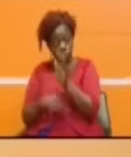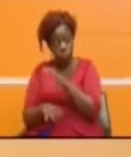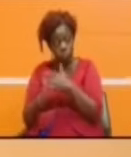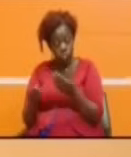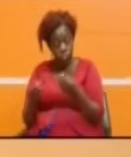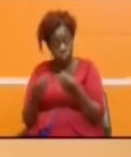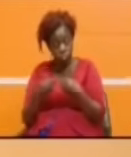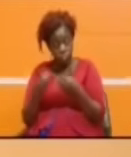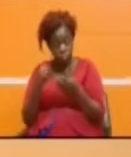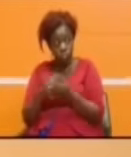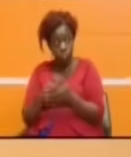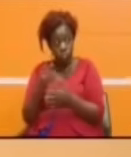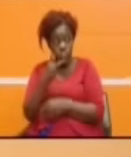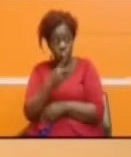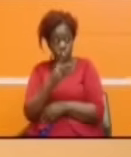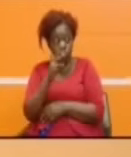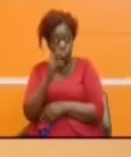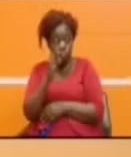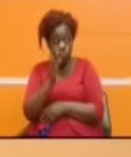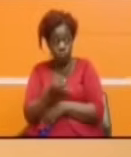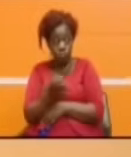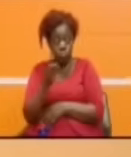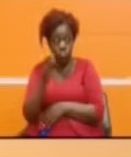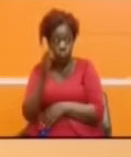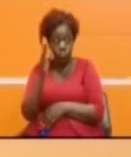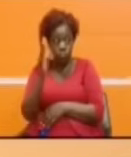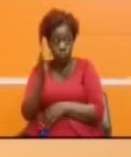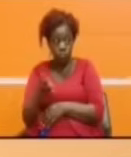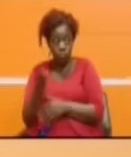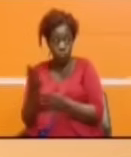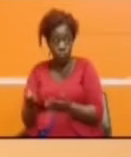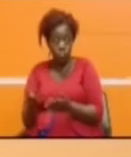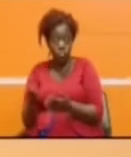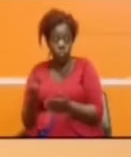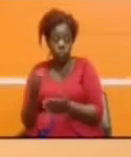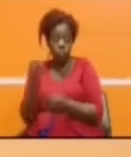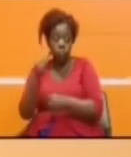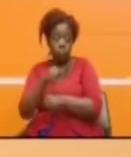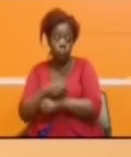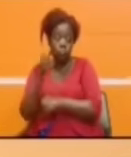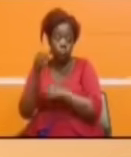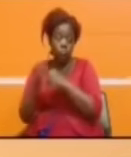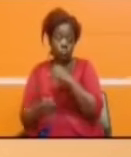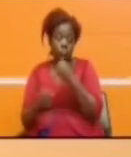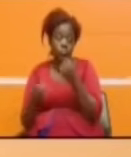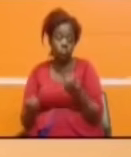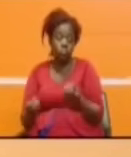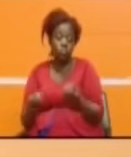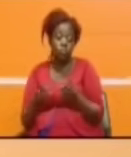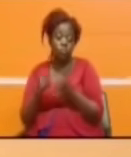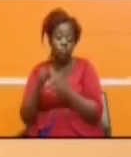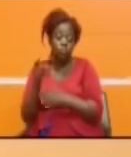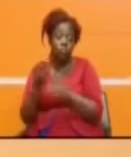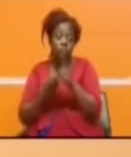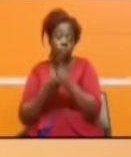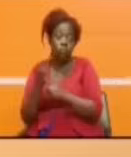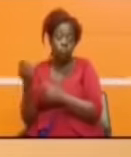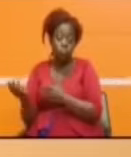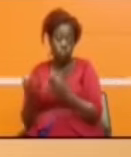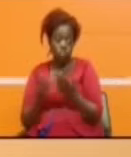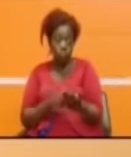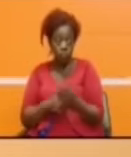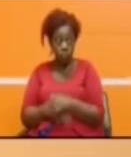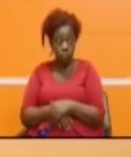yatuwa ssente nga bbiri n'atuwa ssente nga ssatu n'atuwa ssente fiizi z'abaana ne ziggwayo landlord n'amusasula